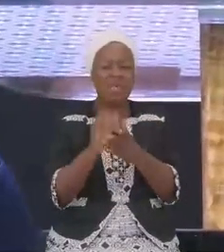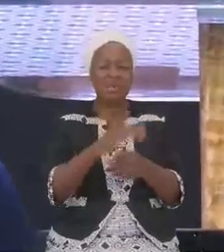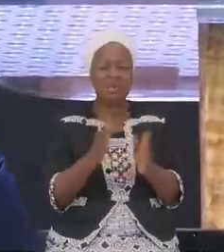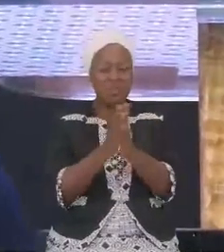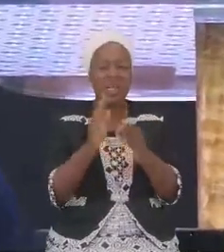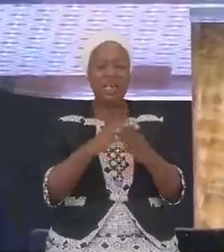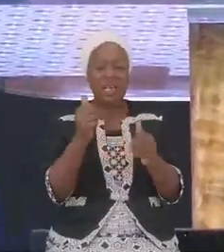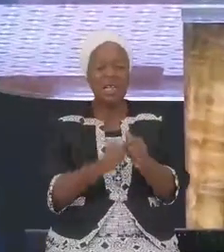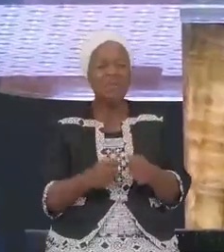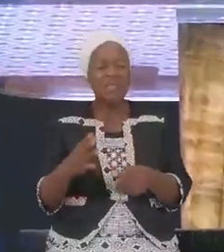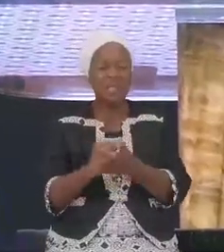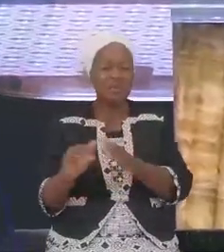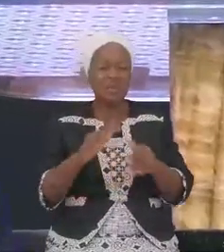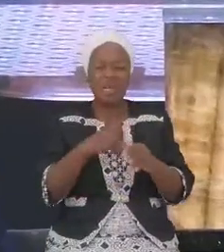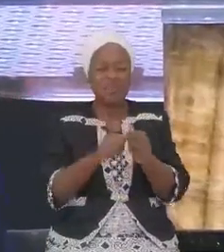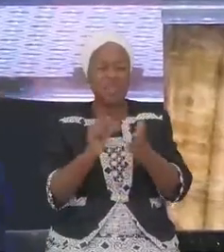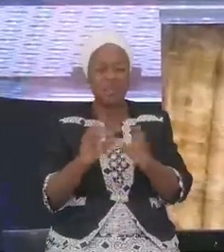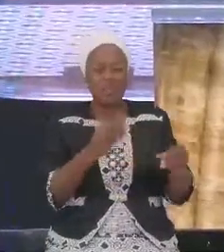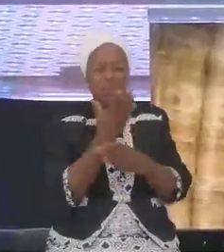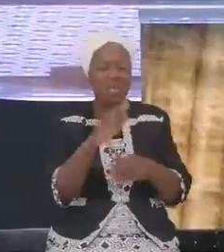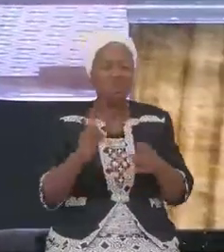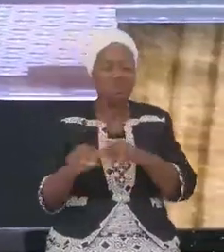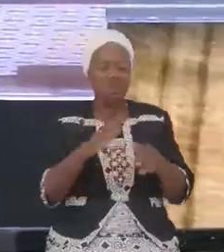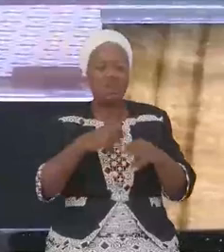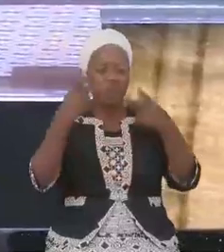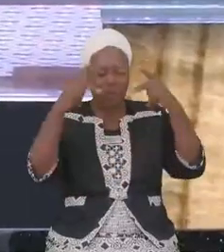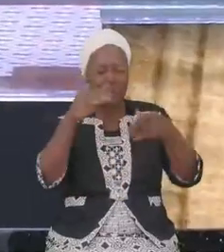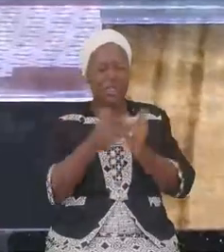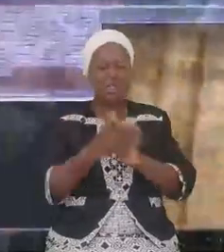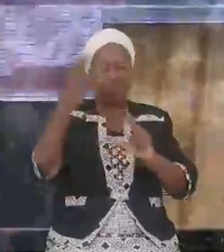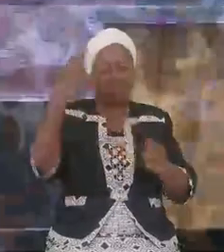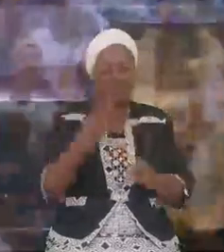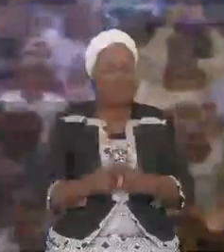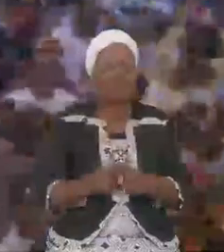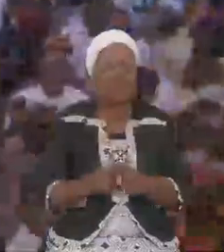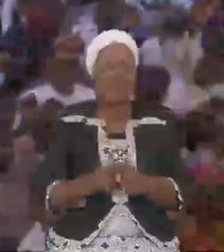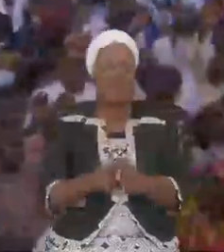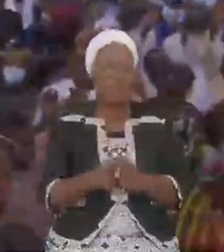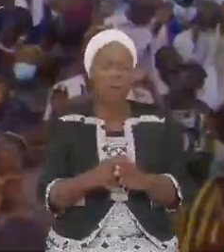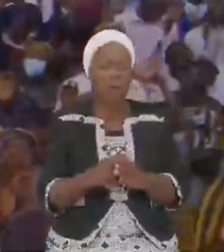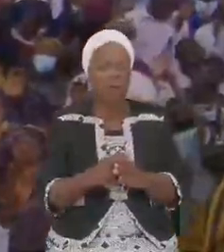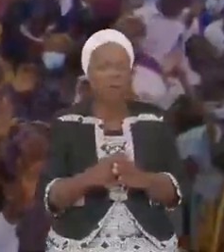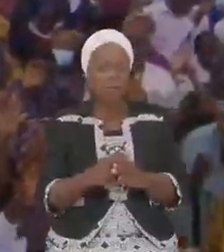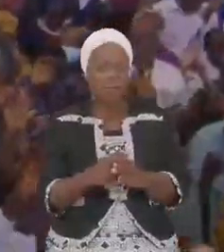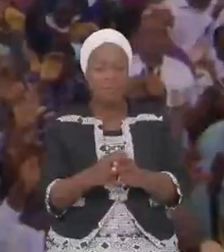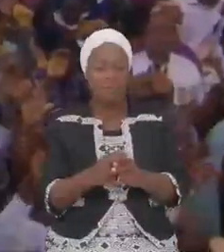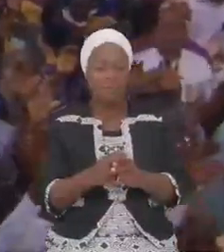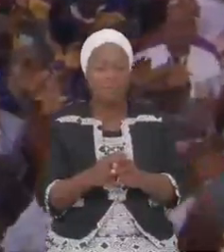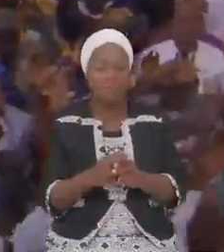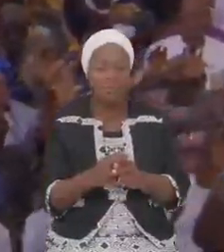tu t'engages et toutes les choses sur lesquelles tu imposes tes mains, ces choses vont réussir au nom de